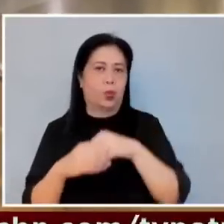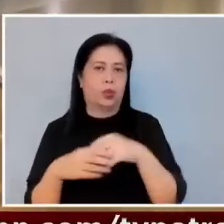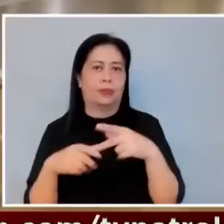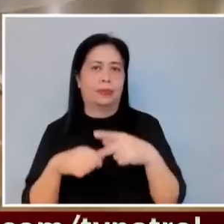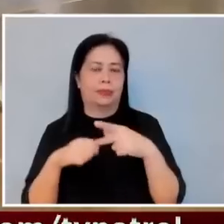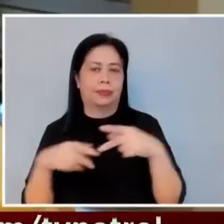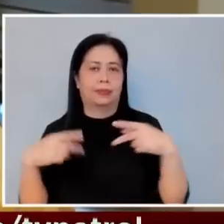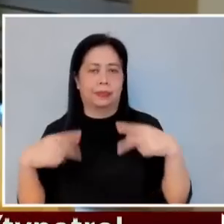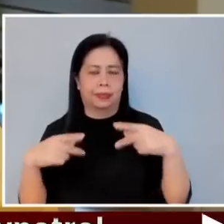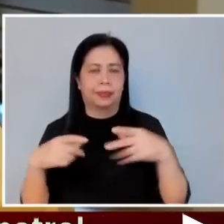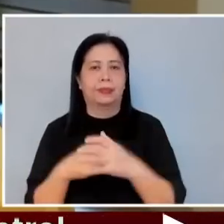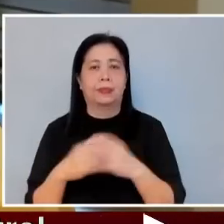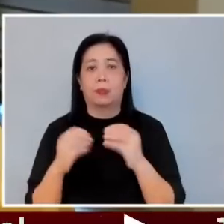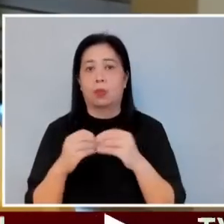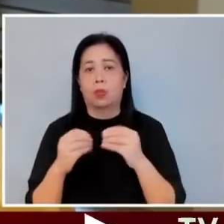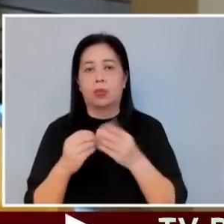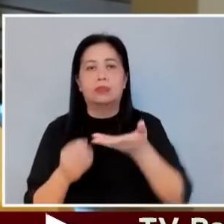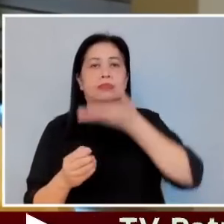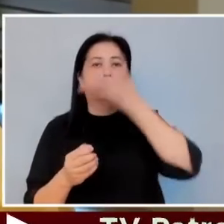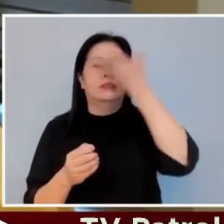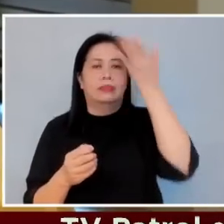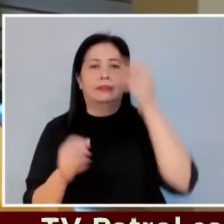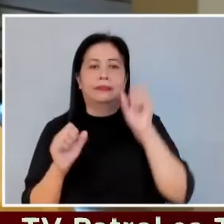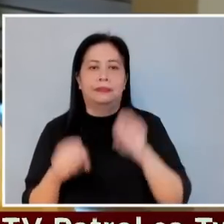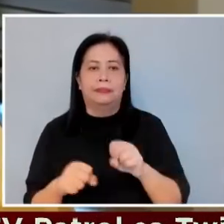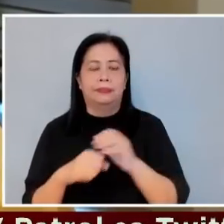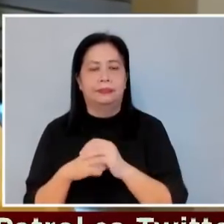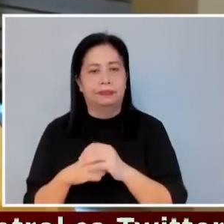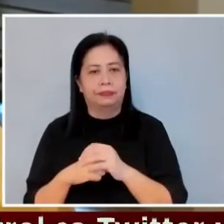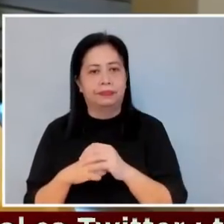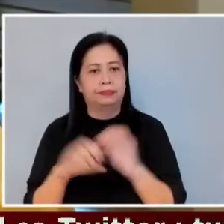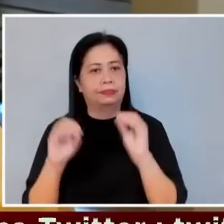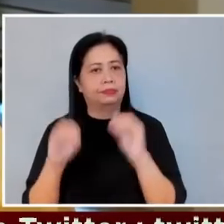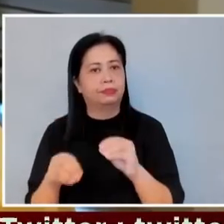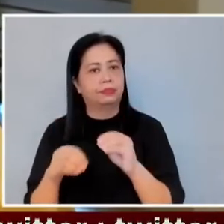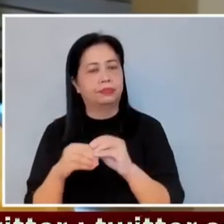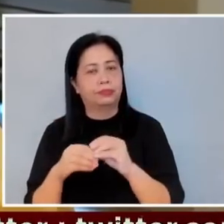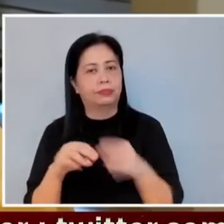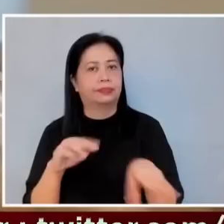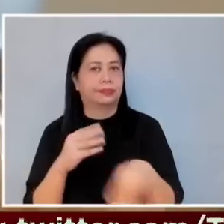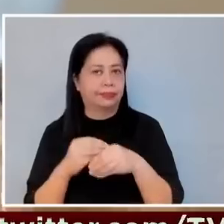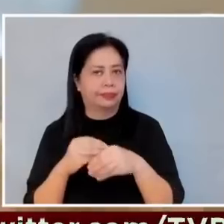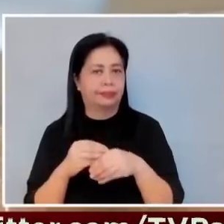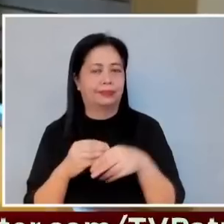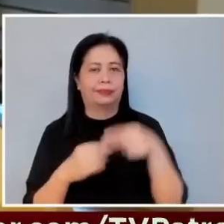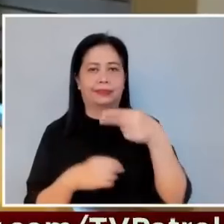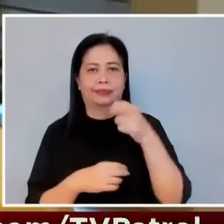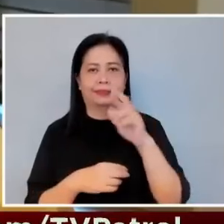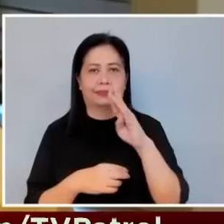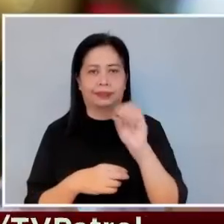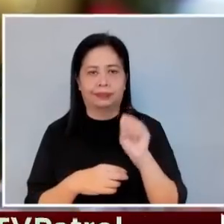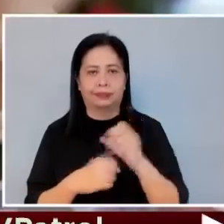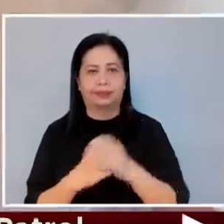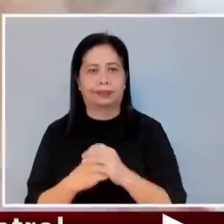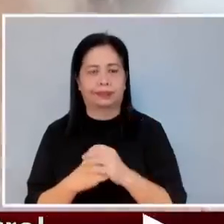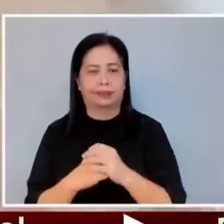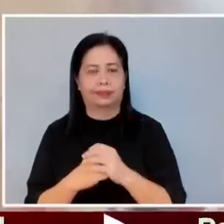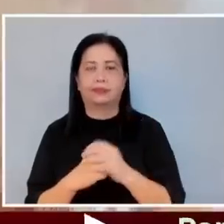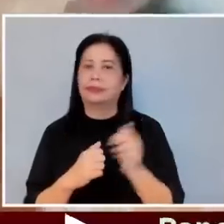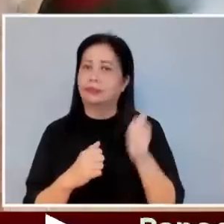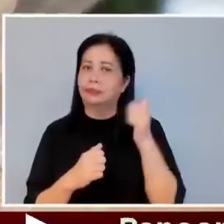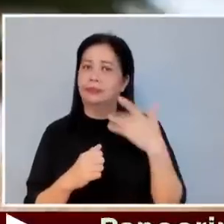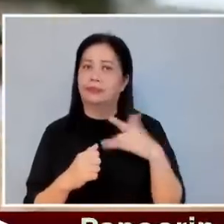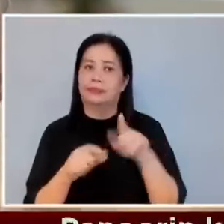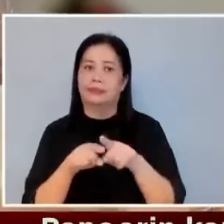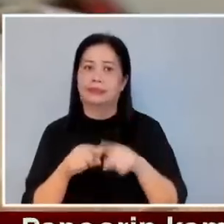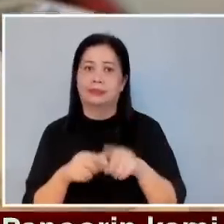then, for more aromatics, no, pwede kayong maglagay ng additional herbs. Winning discarded